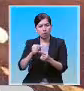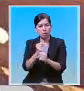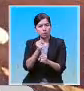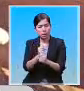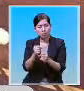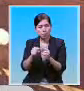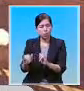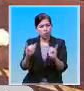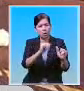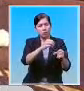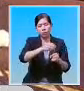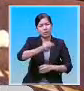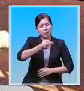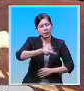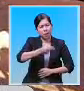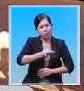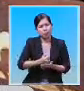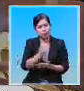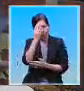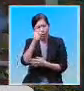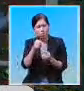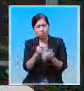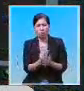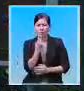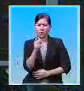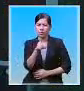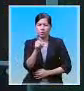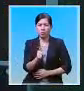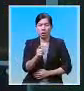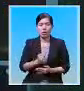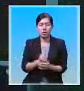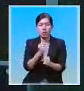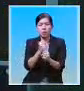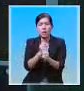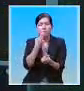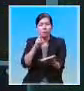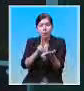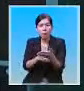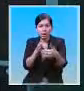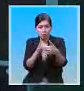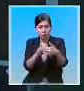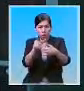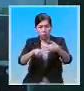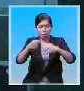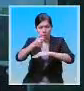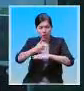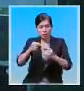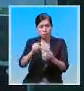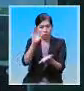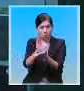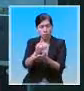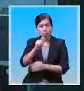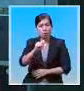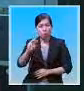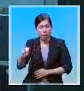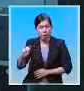คำถามขึ้นมาว่าก็เข้าใจอะนะคะว่าทำหนังสือถึงพลตำรวจโทสุรเชษฐ์แต่ว่าพลตำรวจโทสุรเชษฐ์เป็นต